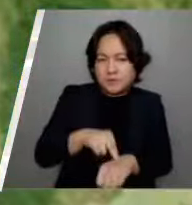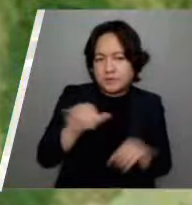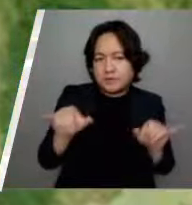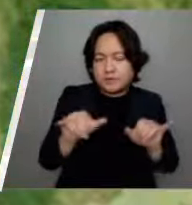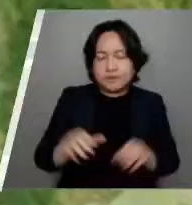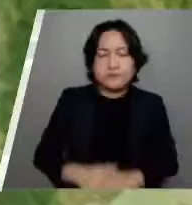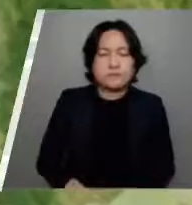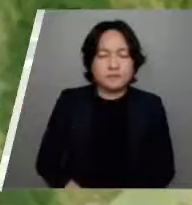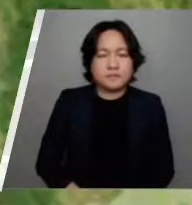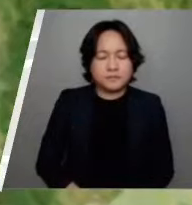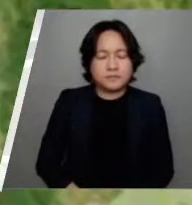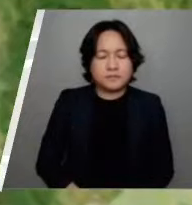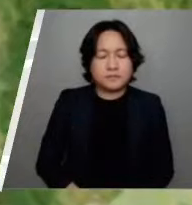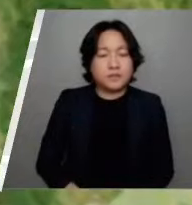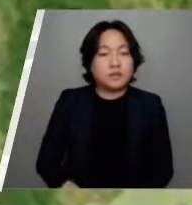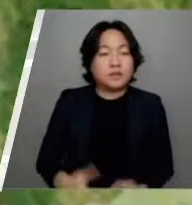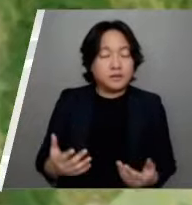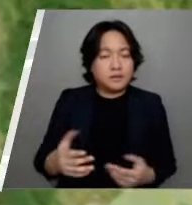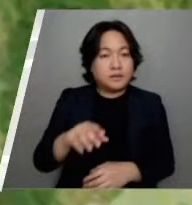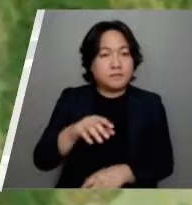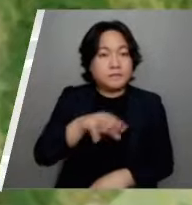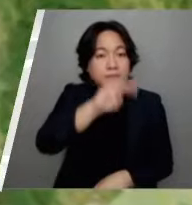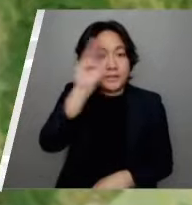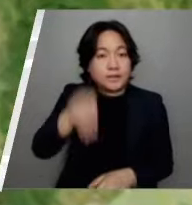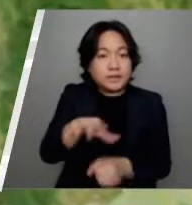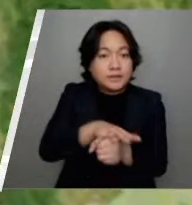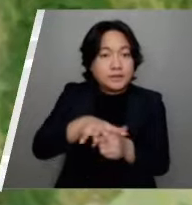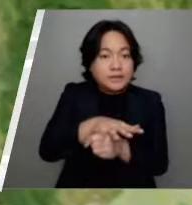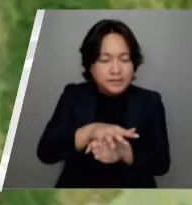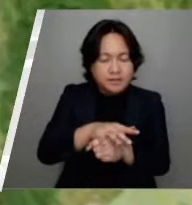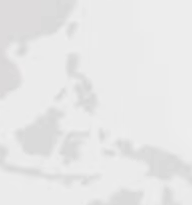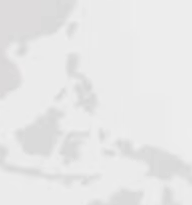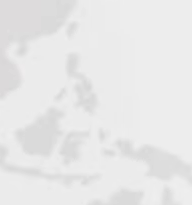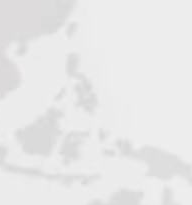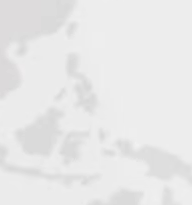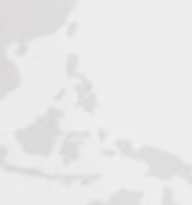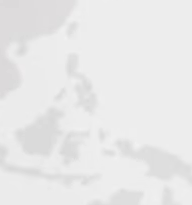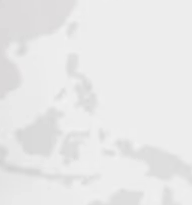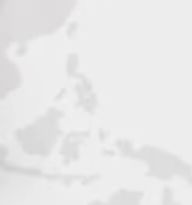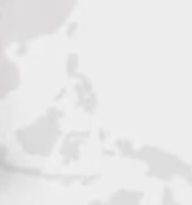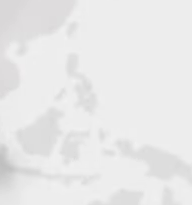Metro Manila, mababa ang chance ng ulan pero maghanda pa rin sa posibleng thunderstorms.